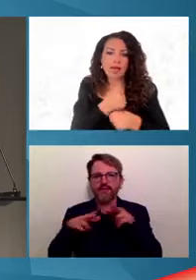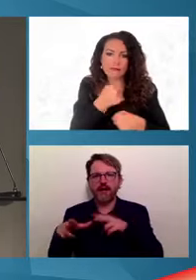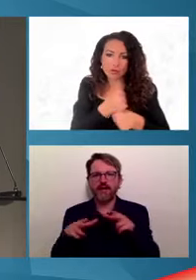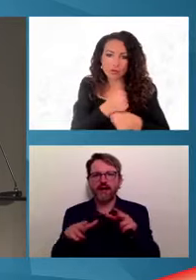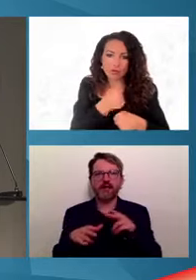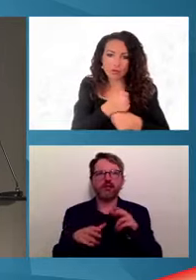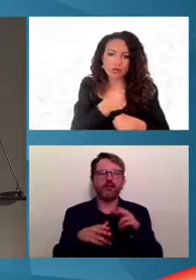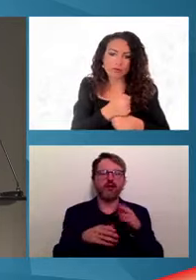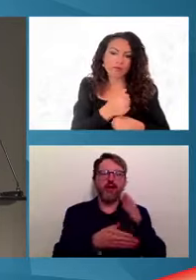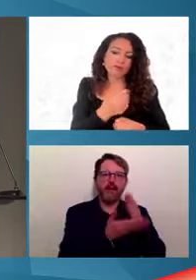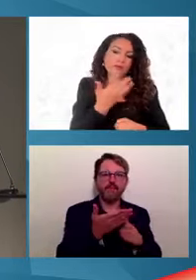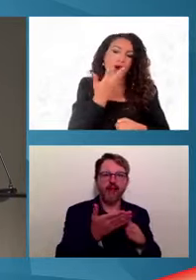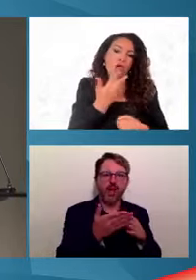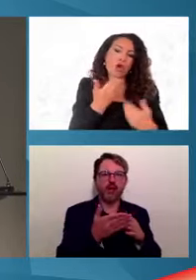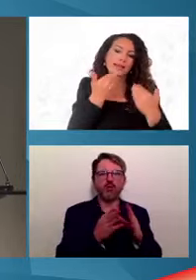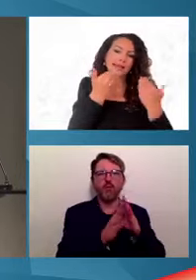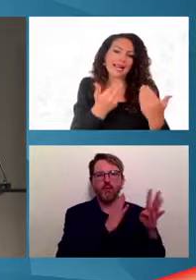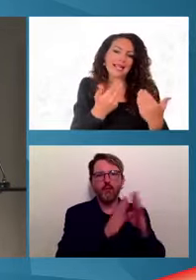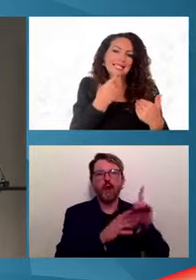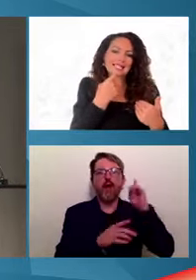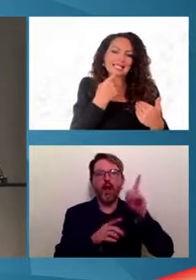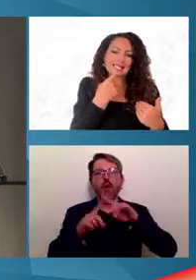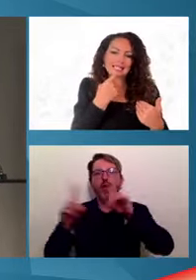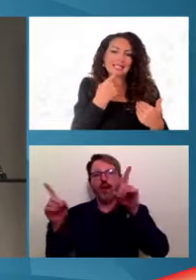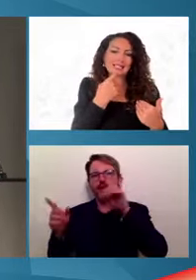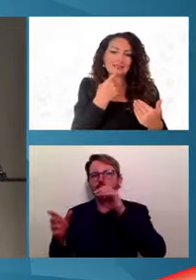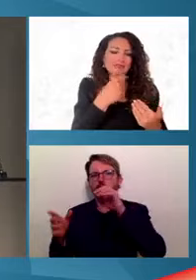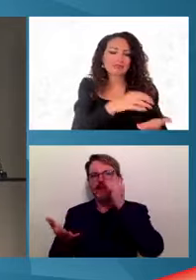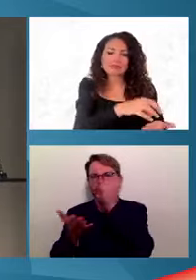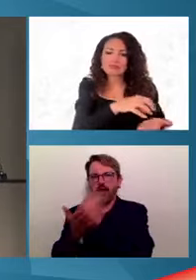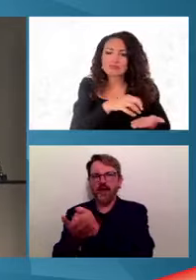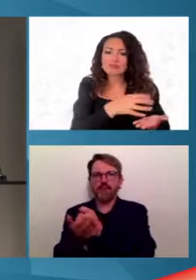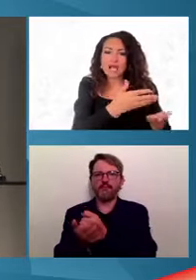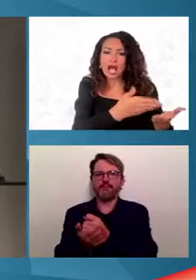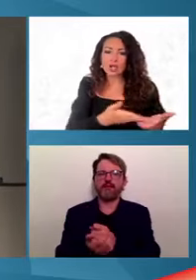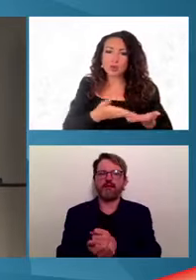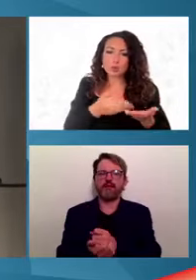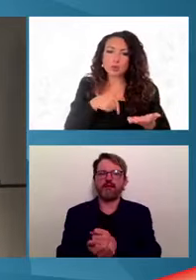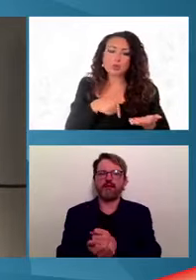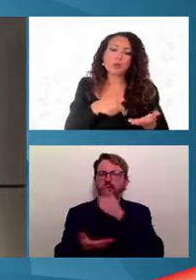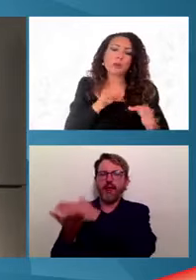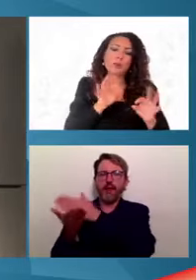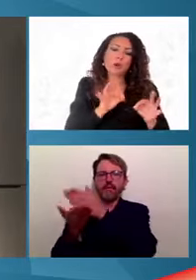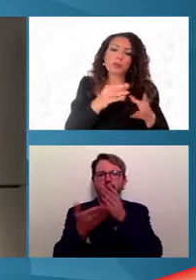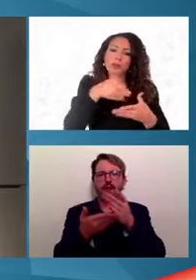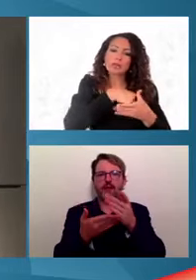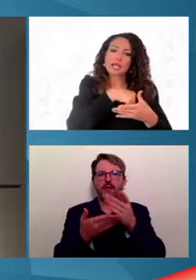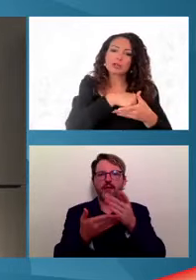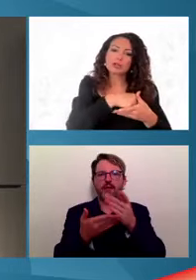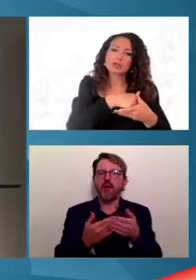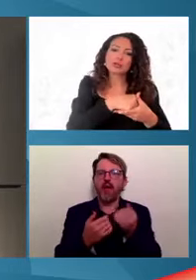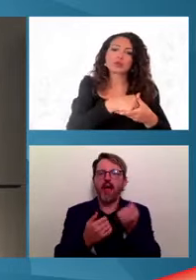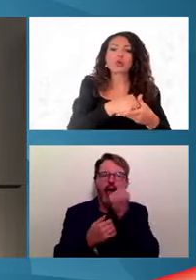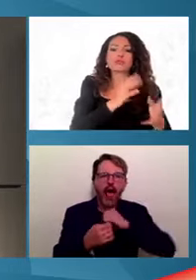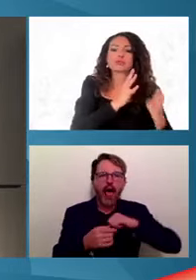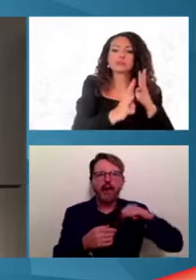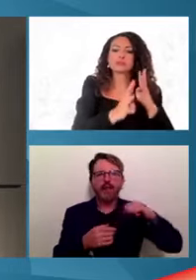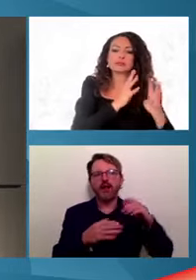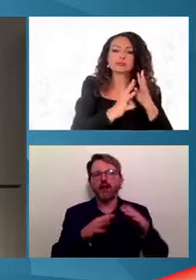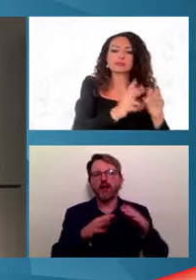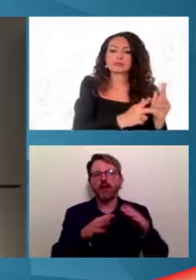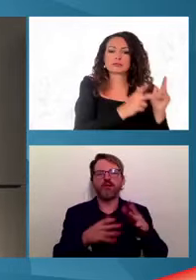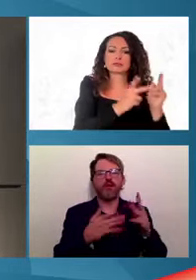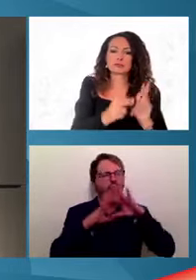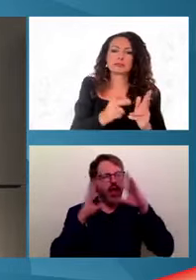vor allem auch in den anderen allen Ämtern und Abteilungen, in der Anwaltschaft und in allen Bereichen, die hier mitgewirkt